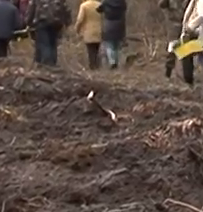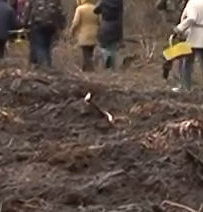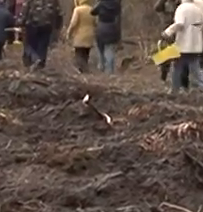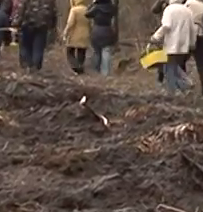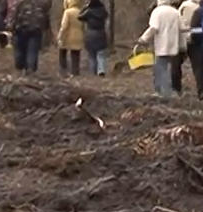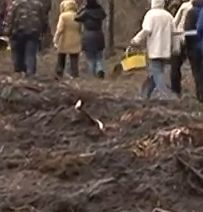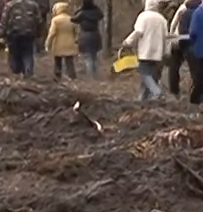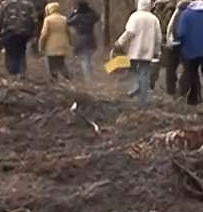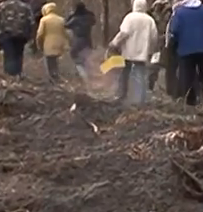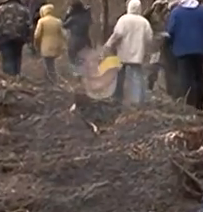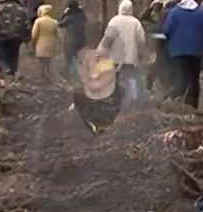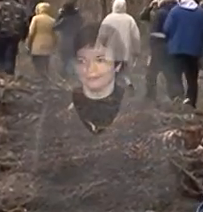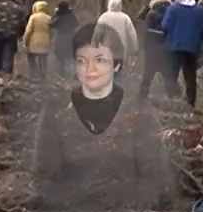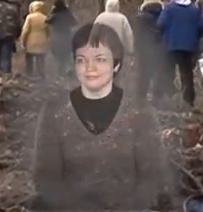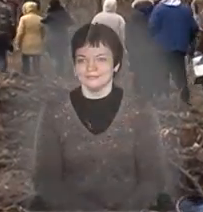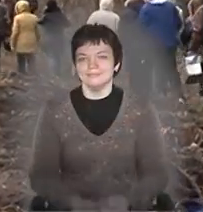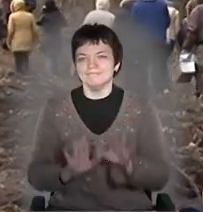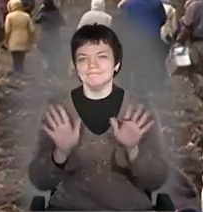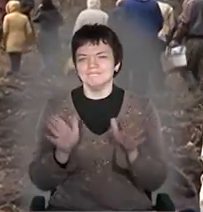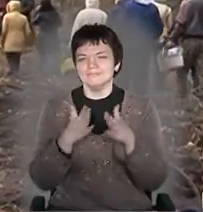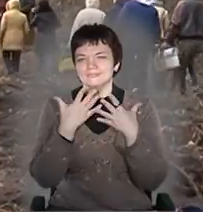сподобалась мені та є дівчинонька.